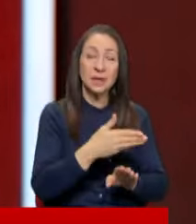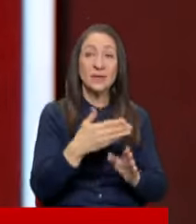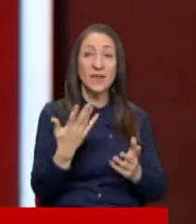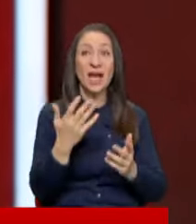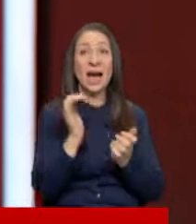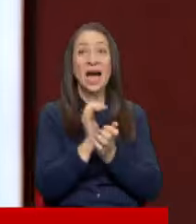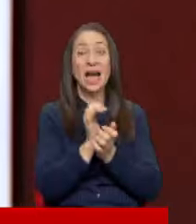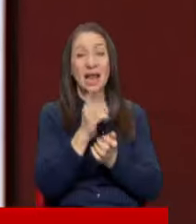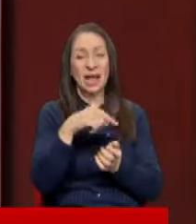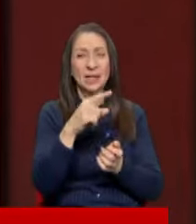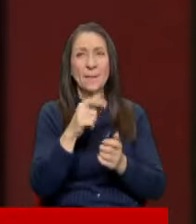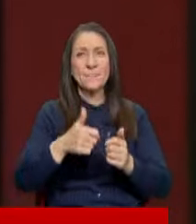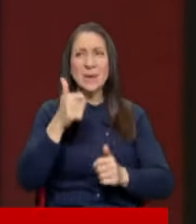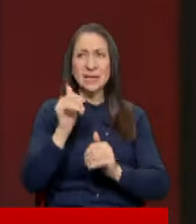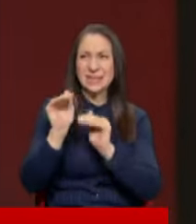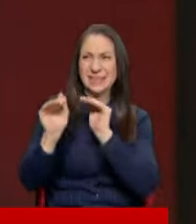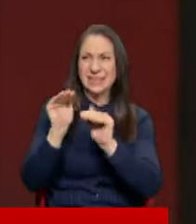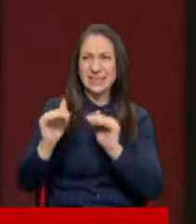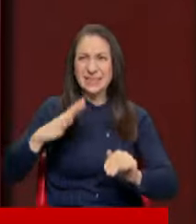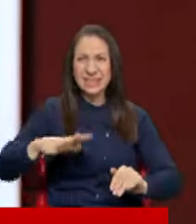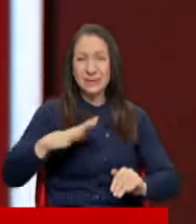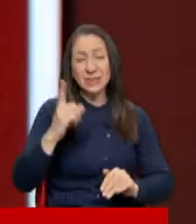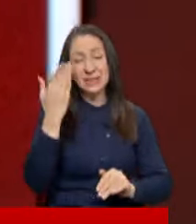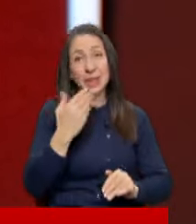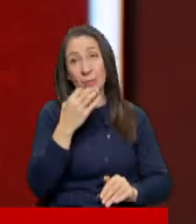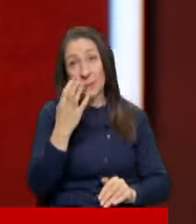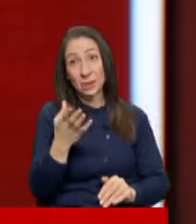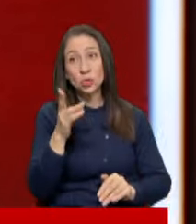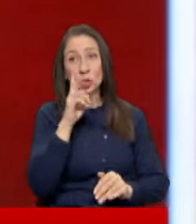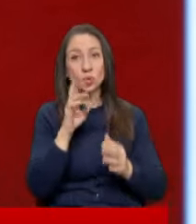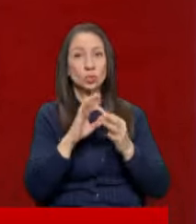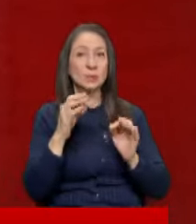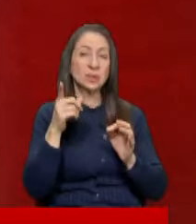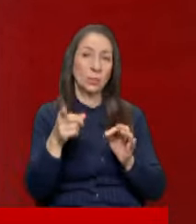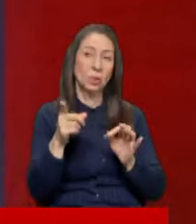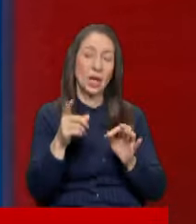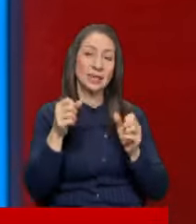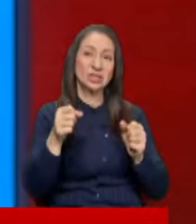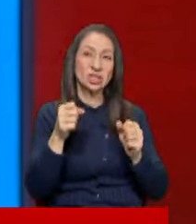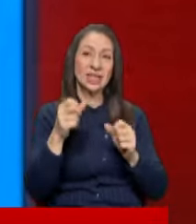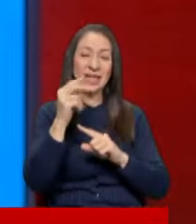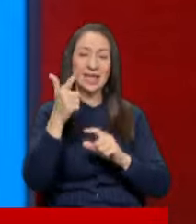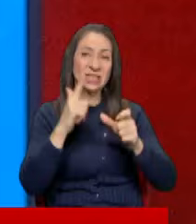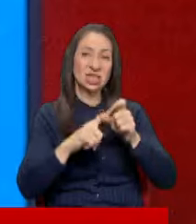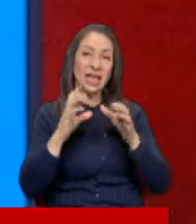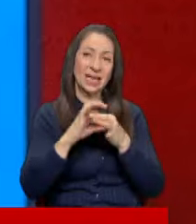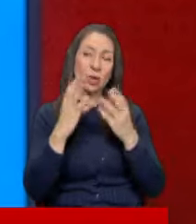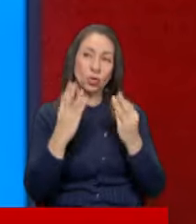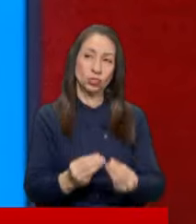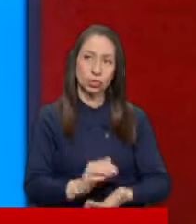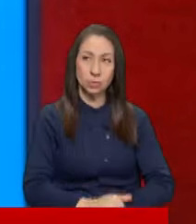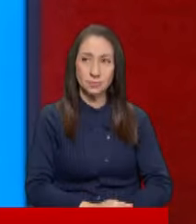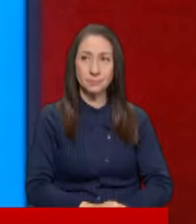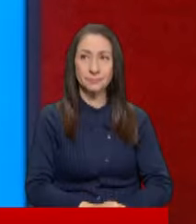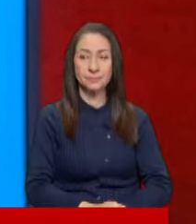ve aileler aileler de Bakanlara seslerini duyurmak istemişlerdi bir izleyelim haberi son sözümüzde Erzincan İliç dair olsun